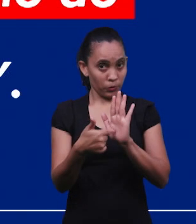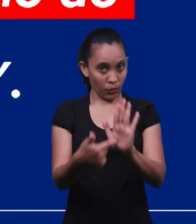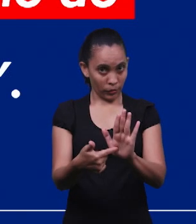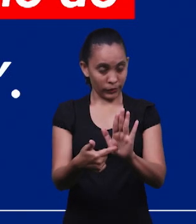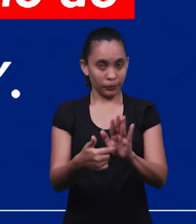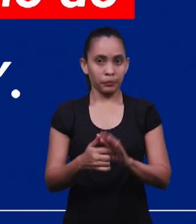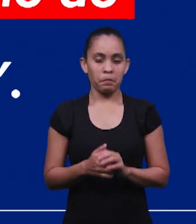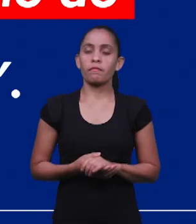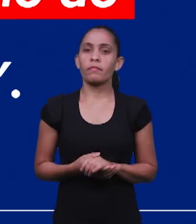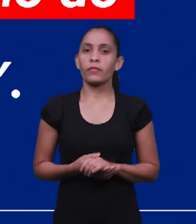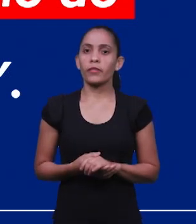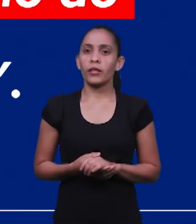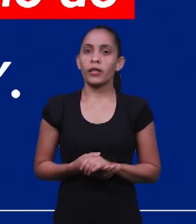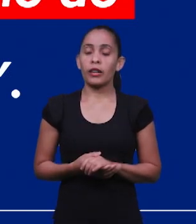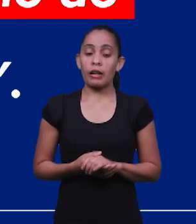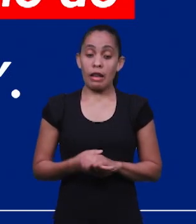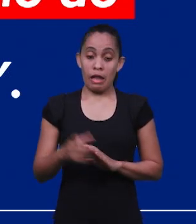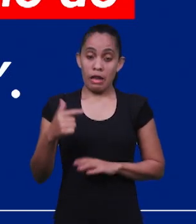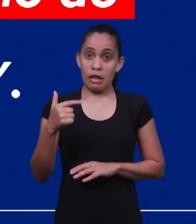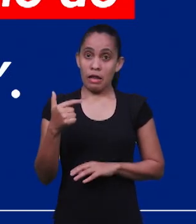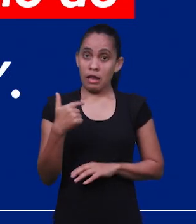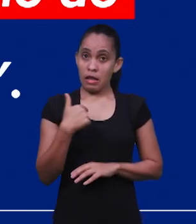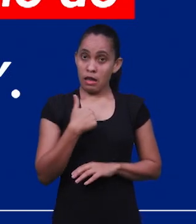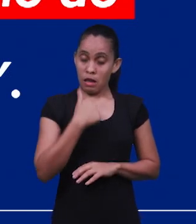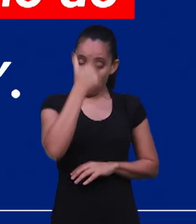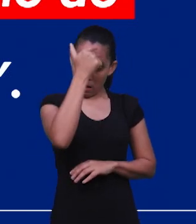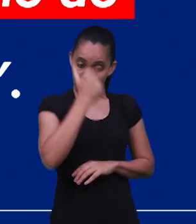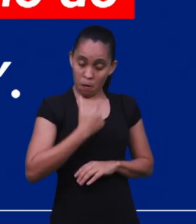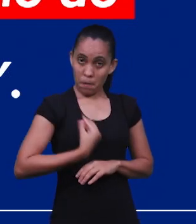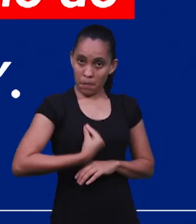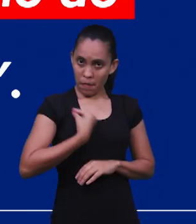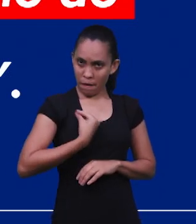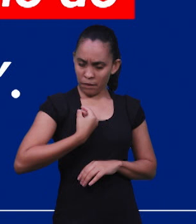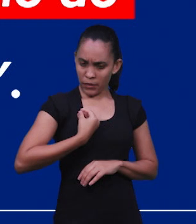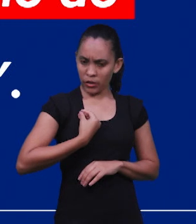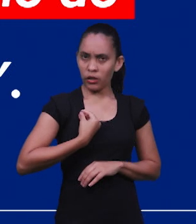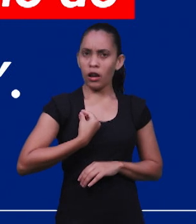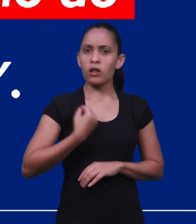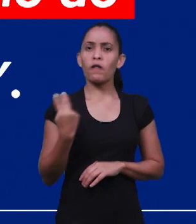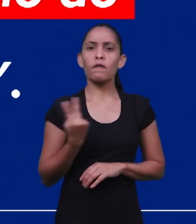dit, mais en rien, j'ai ma vie